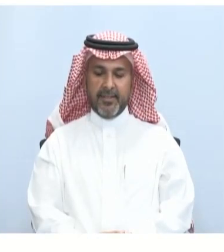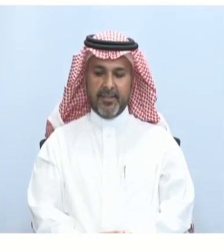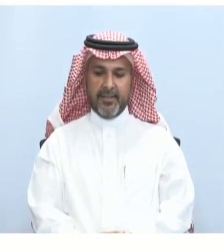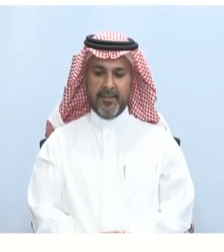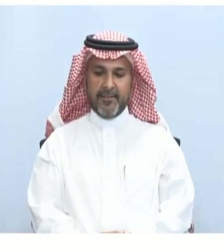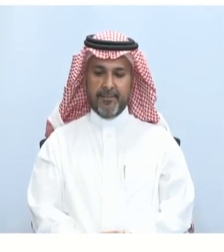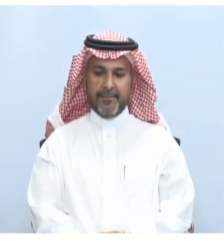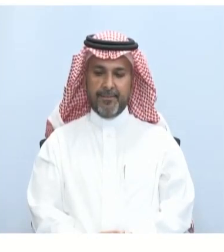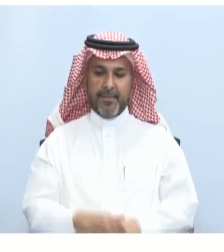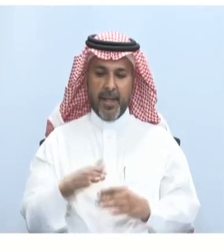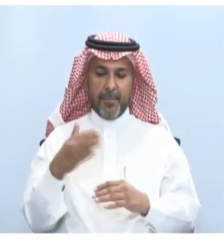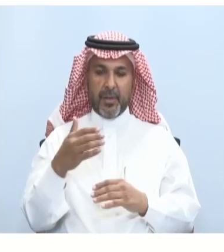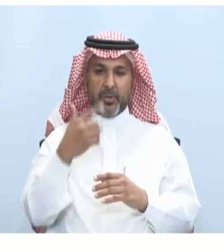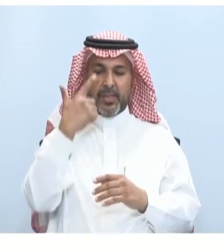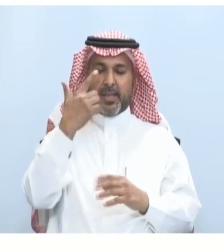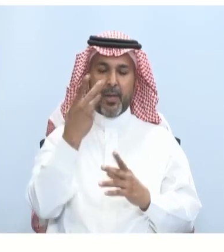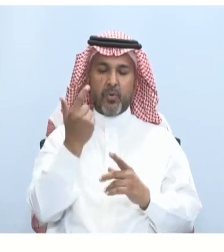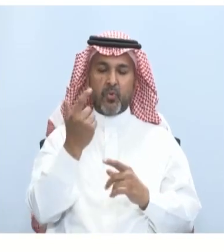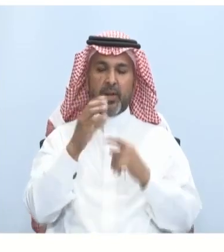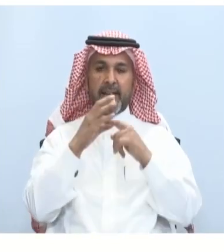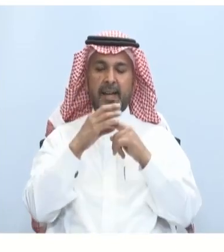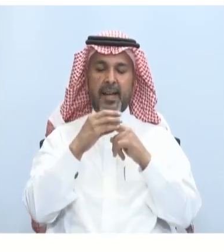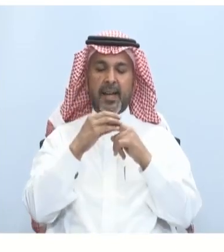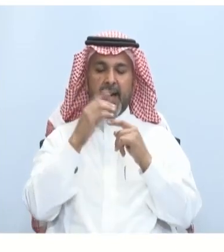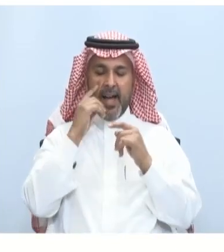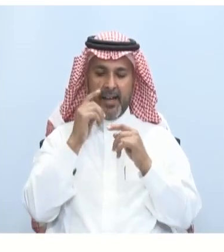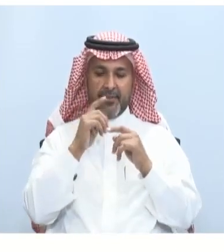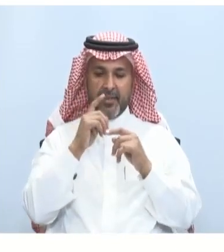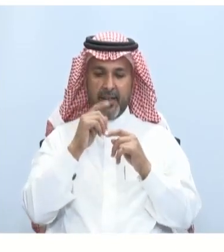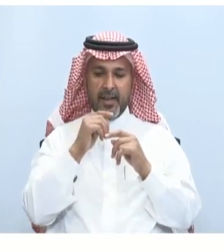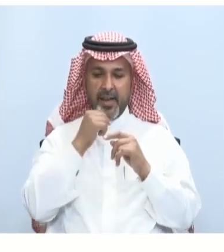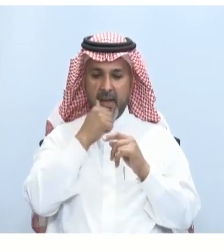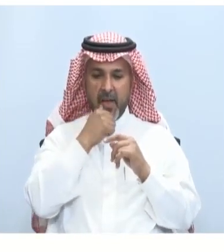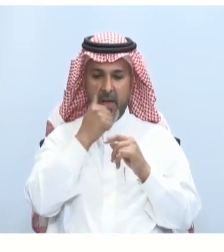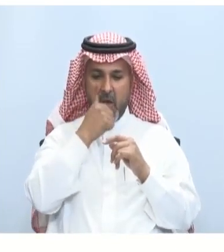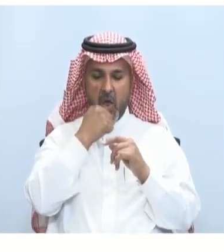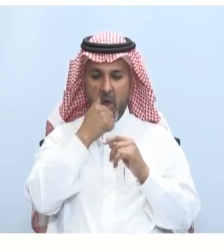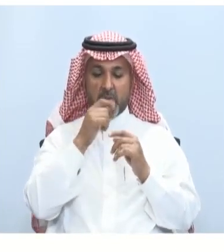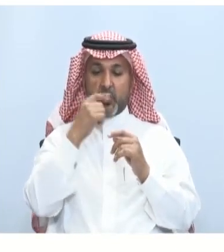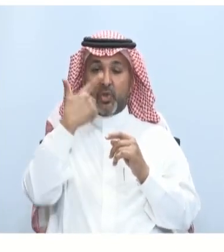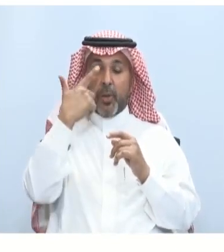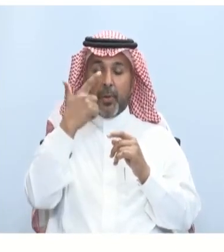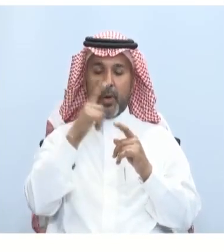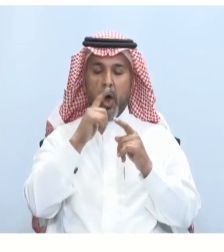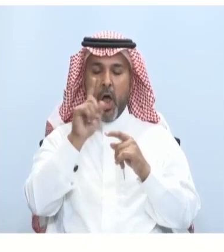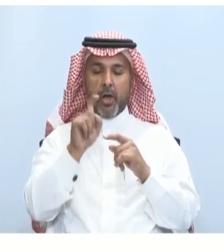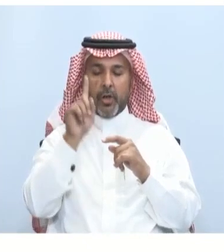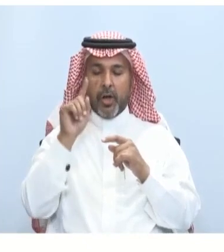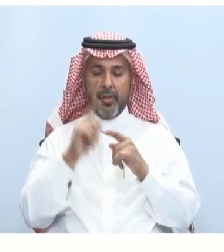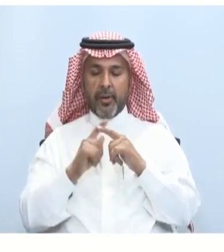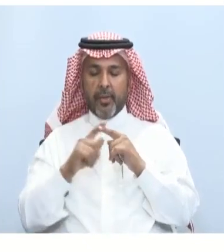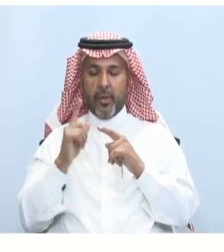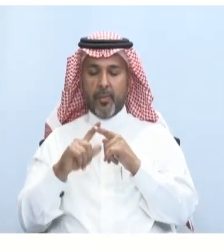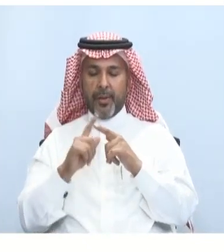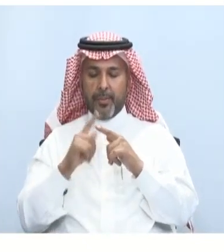ثم اي اس سبعه راح تكون اي ضرب اي ضرب اي ضرب اي ضرب اي ضرب اي